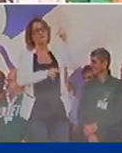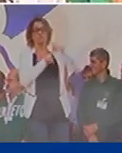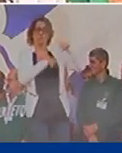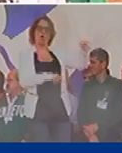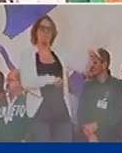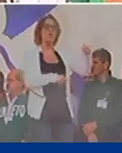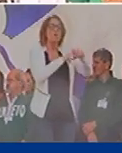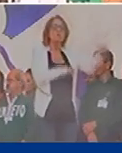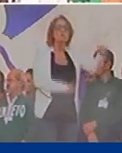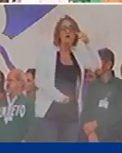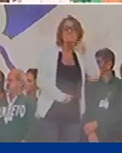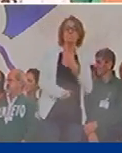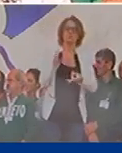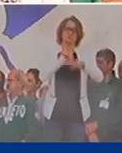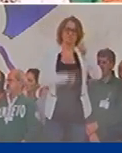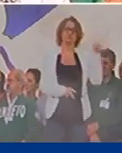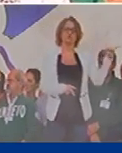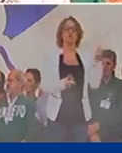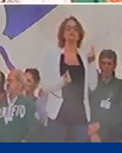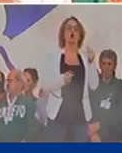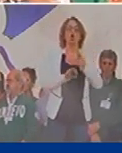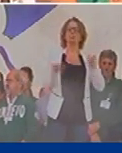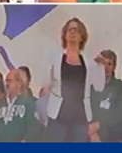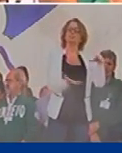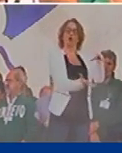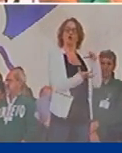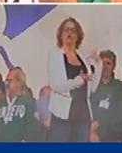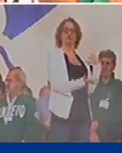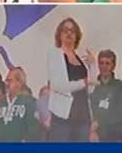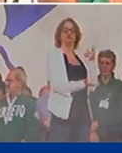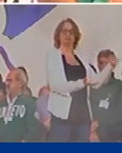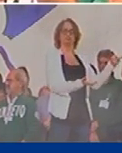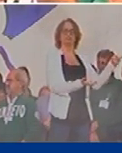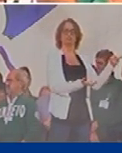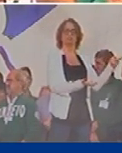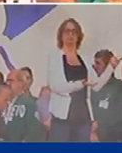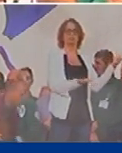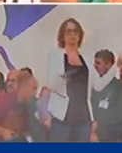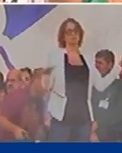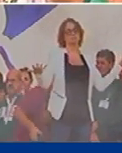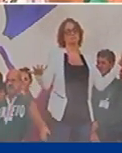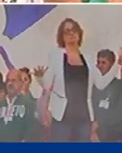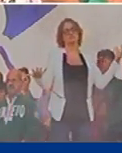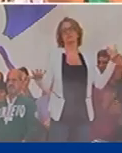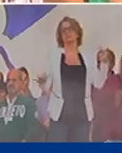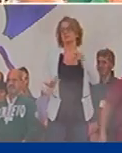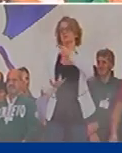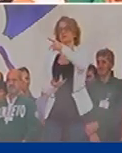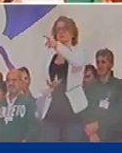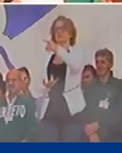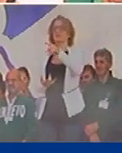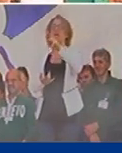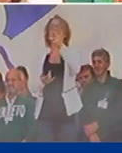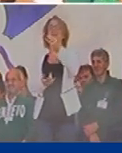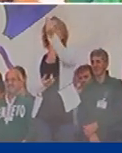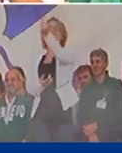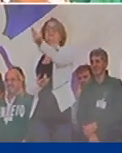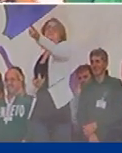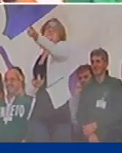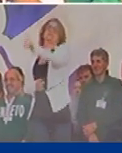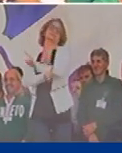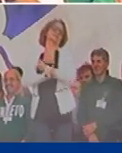più furbi, hanno più soldi a disposizione. No, non farmi vedere Renzi lì davanti, cazzo.